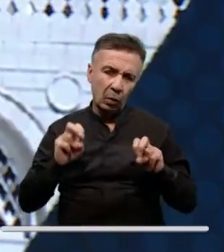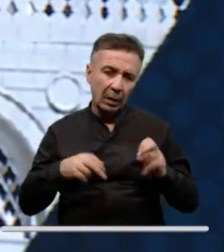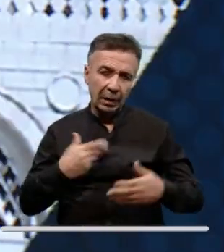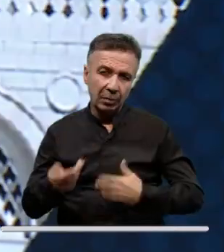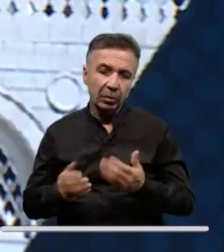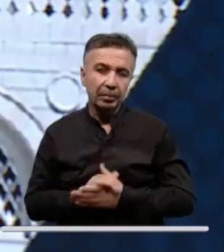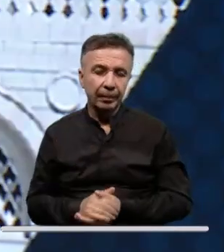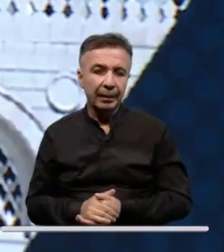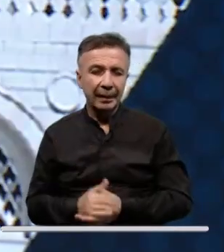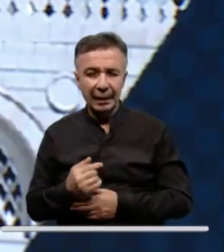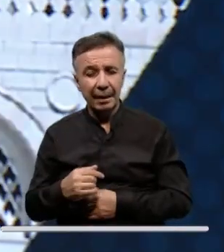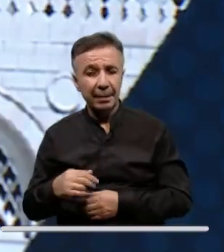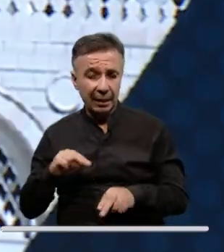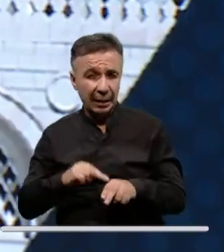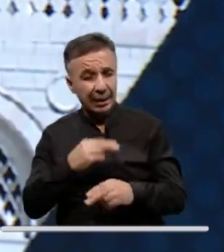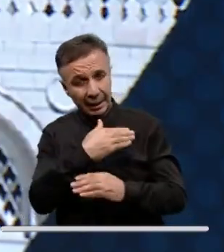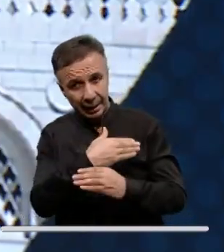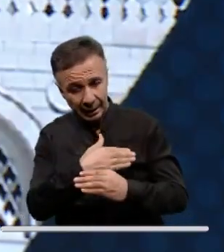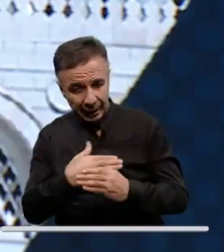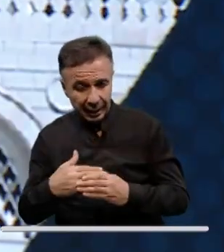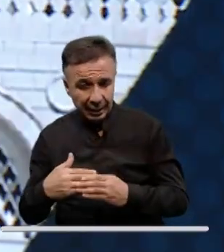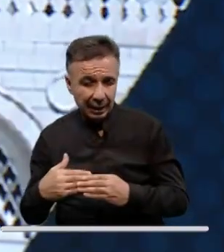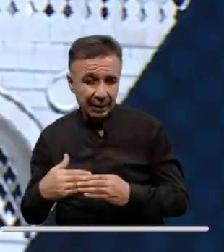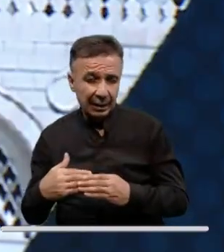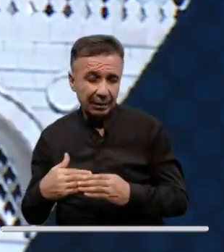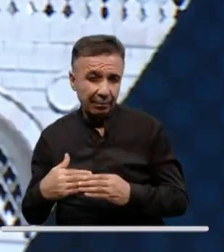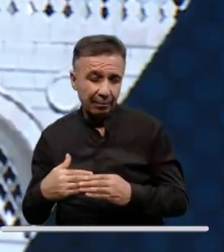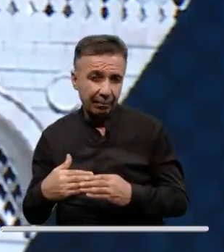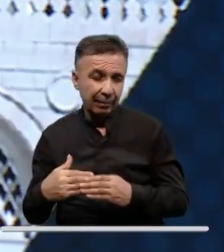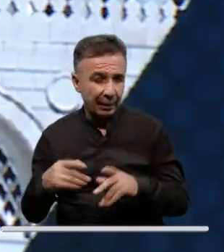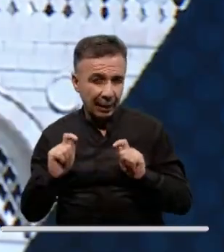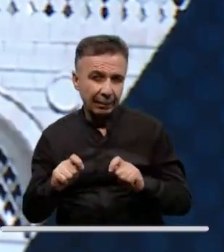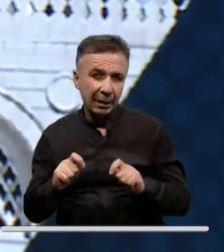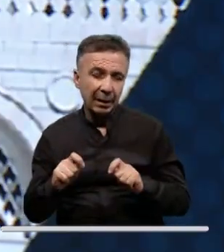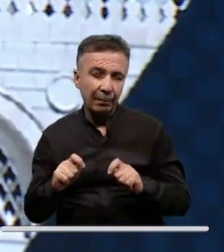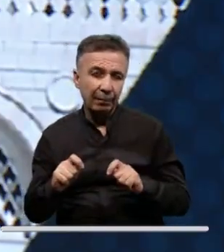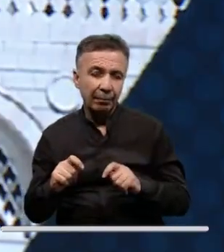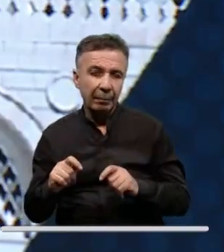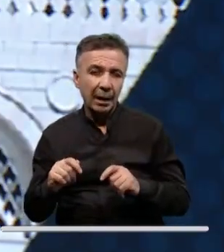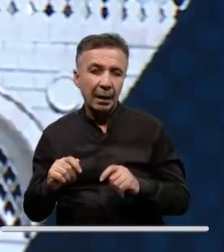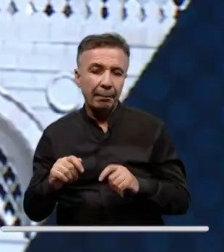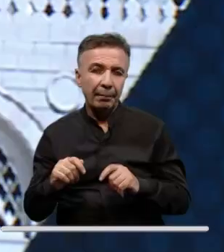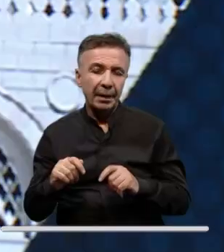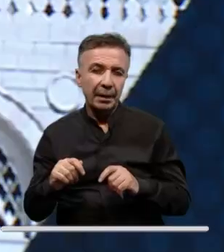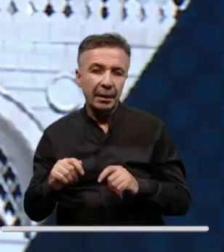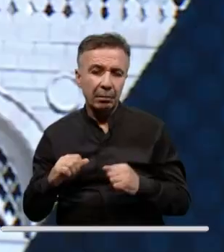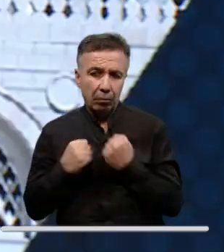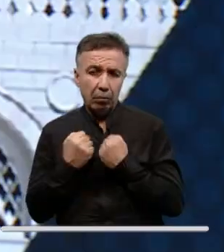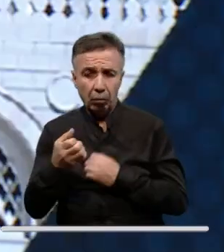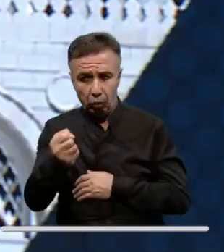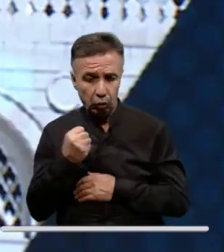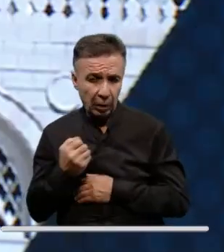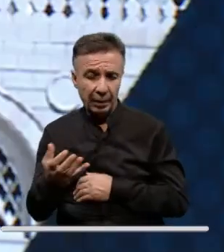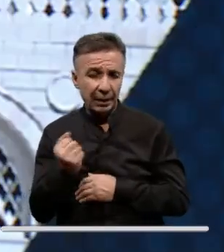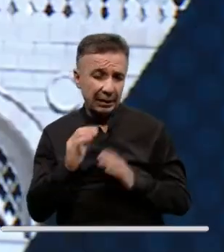da diyelim ki kredi kartıyla tek çekim yaptınız eee bir buzdolabı veya mobilya takımı aldınız